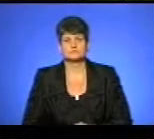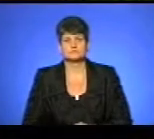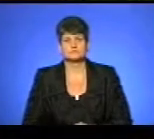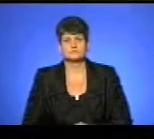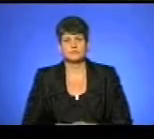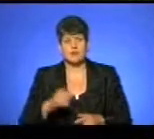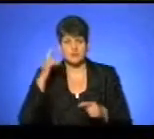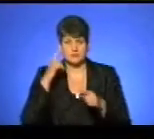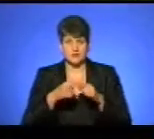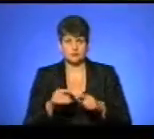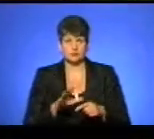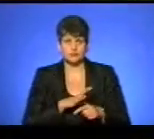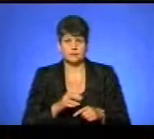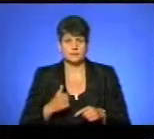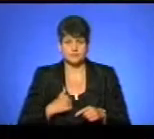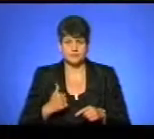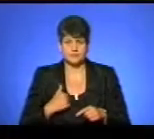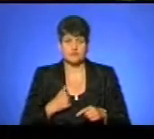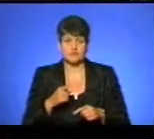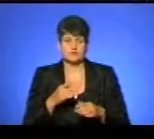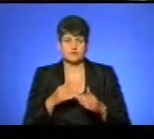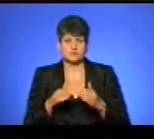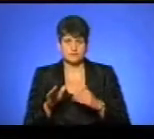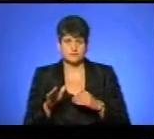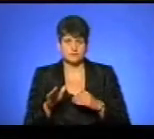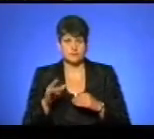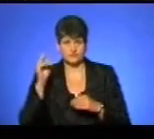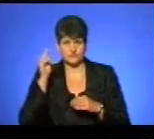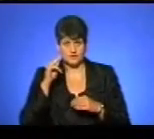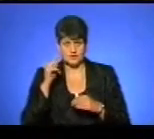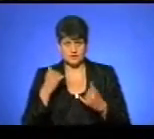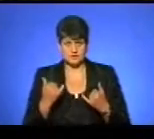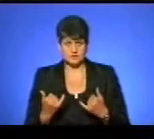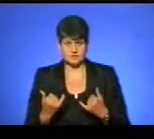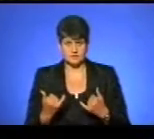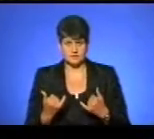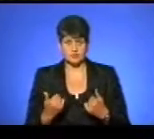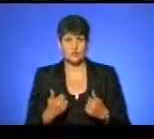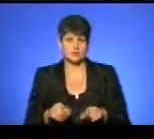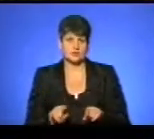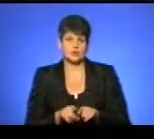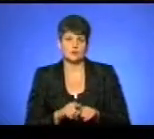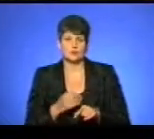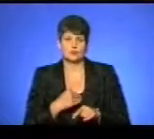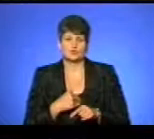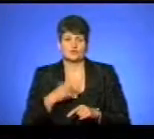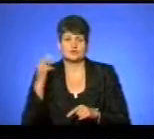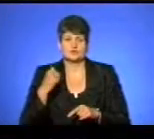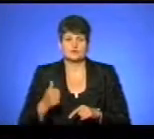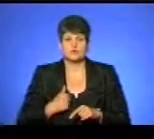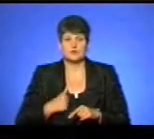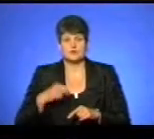Брат був на воєнному, але він на війну не пішов. Ну, вчиться. Хочу теж піти на воєнне і